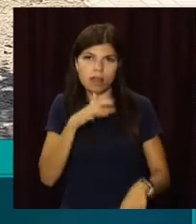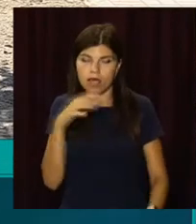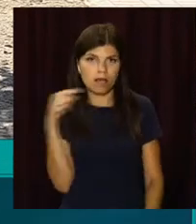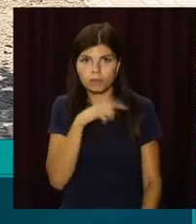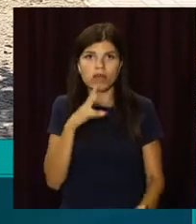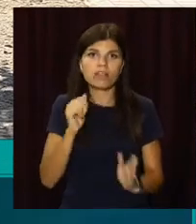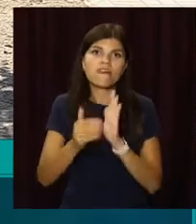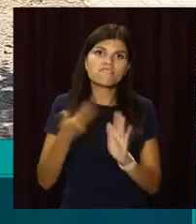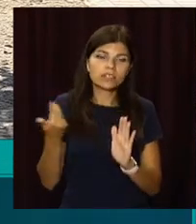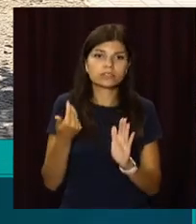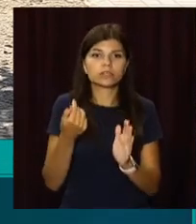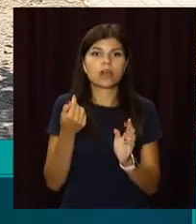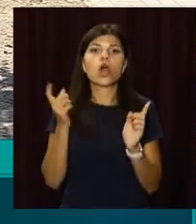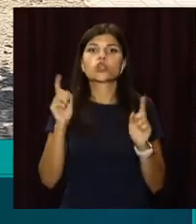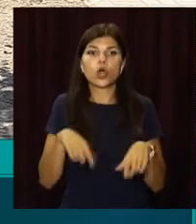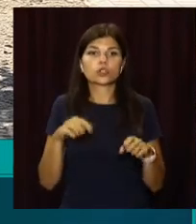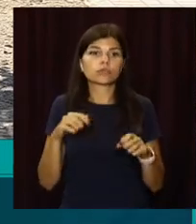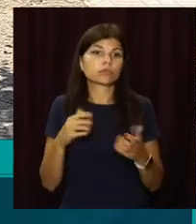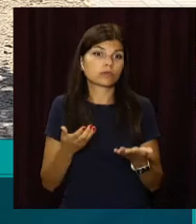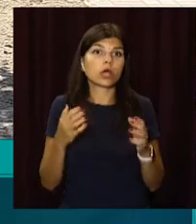виклики. Навіть